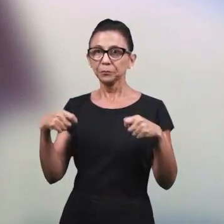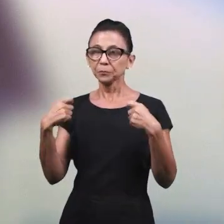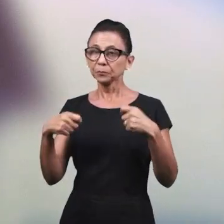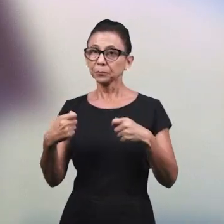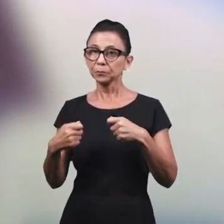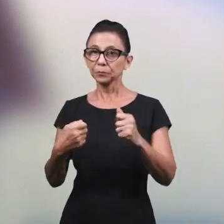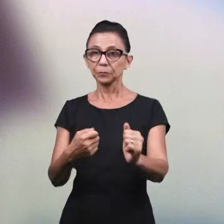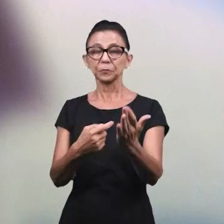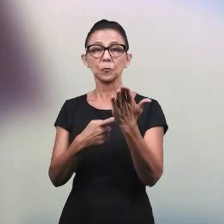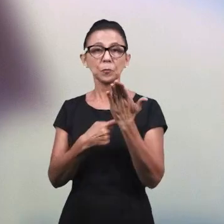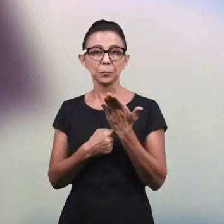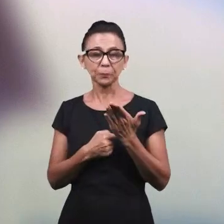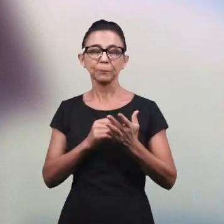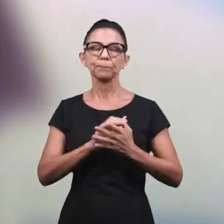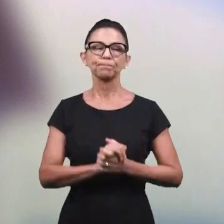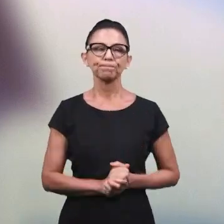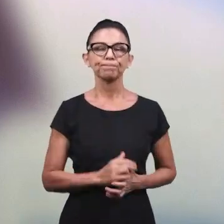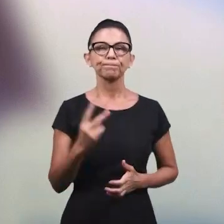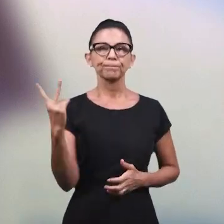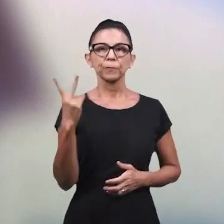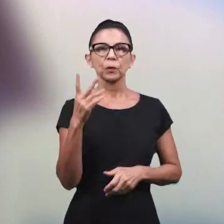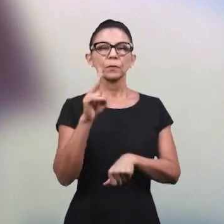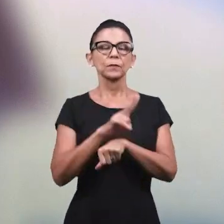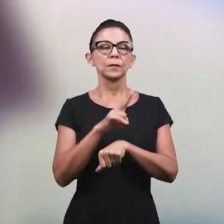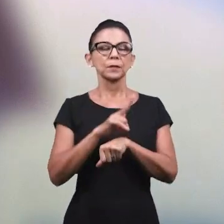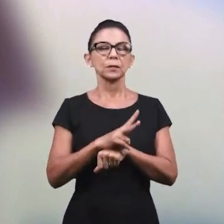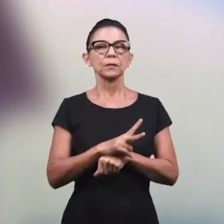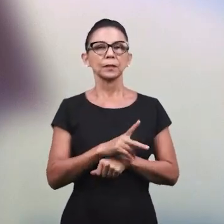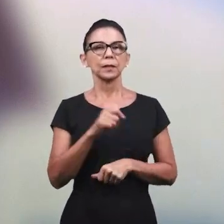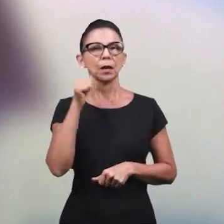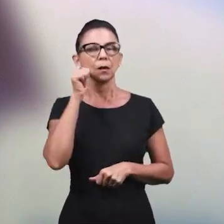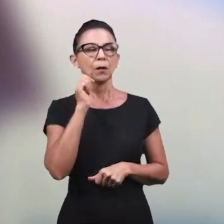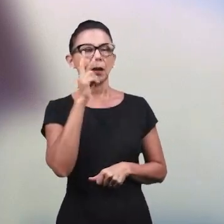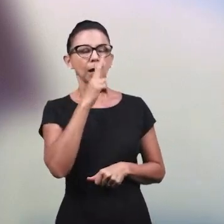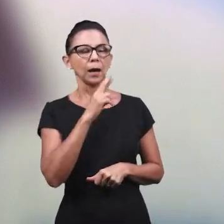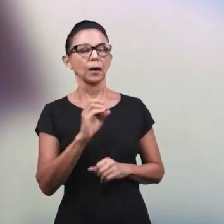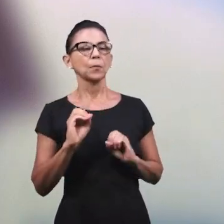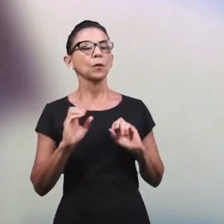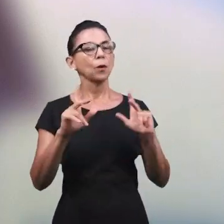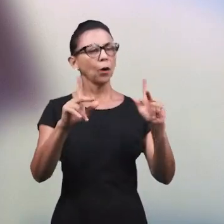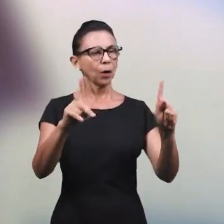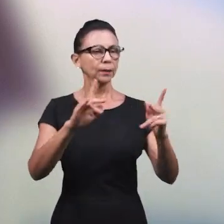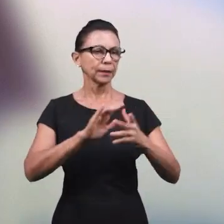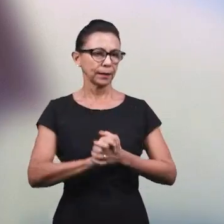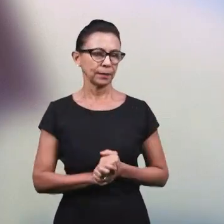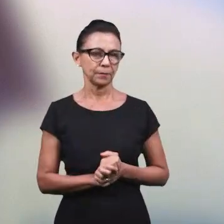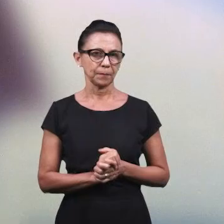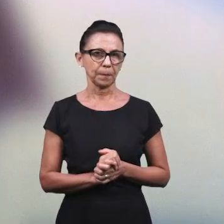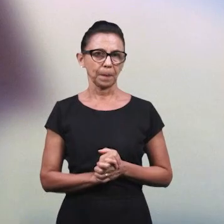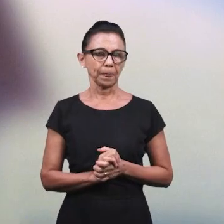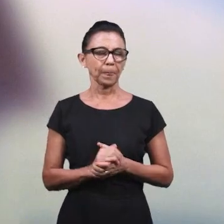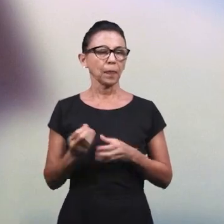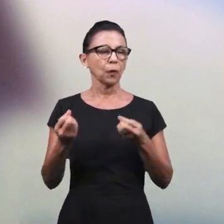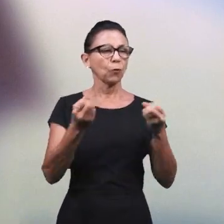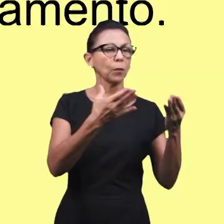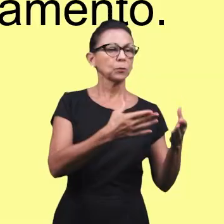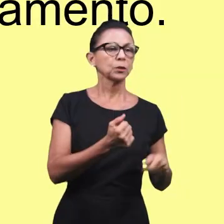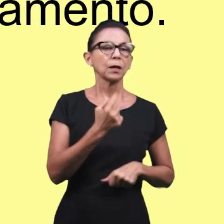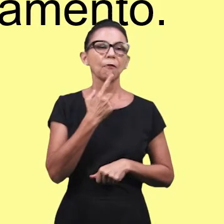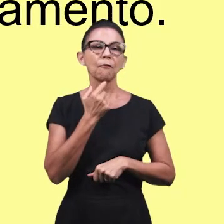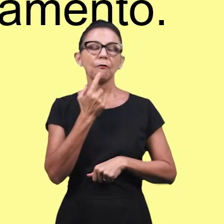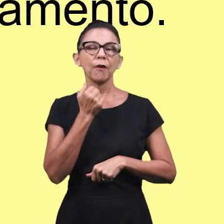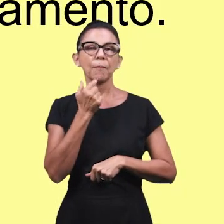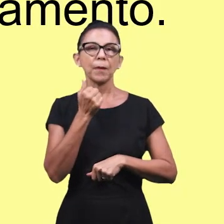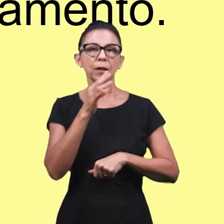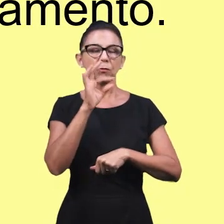sa famille. Les espions ont fait un accord, une alliance avec Rahab. Ils ont donné un fil écarlate,